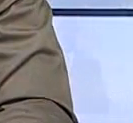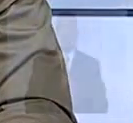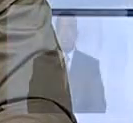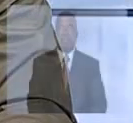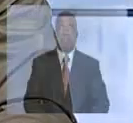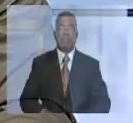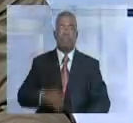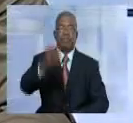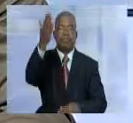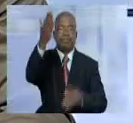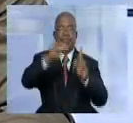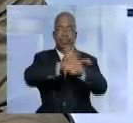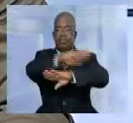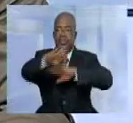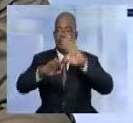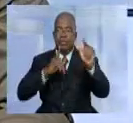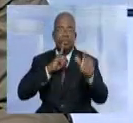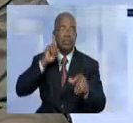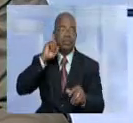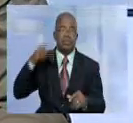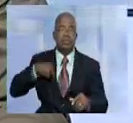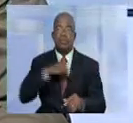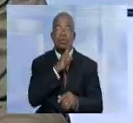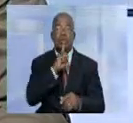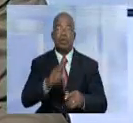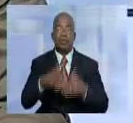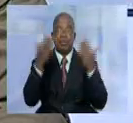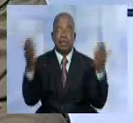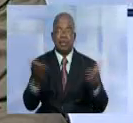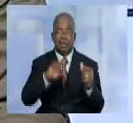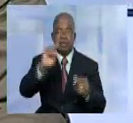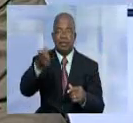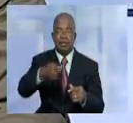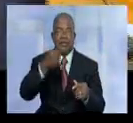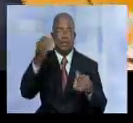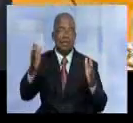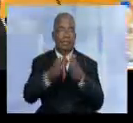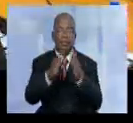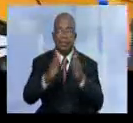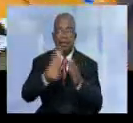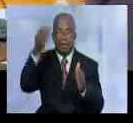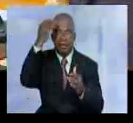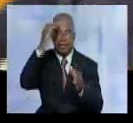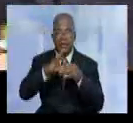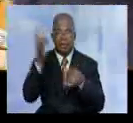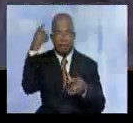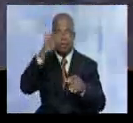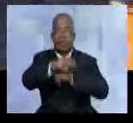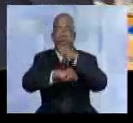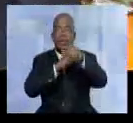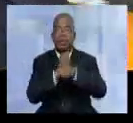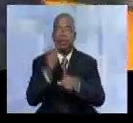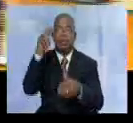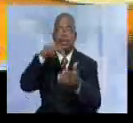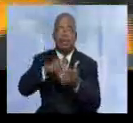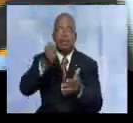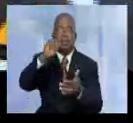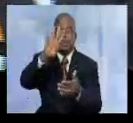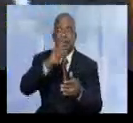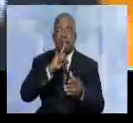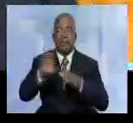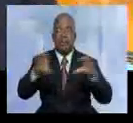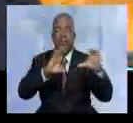en Côte d'Ivoire. Le premier conseil des ministres de l'année 2014 se tient depuis ce matin